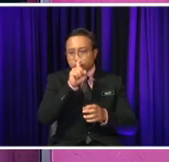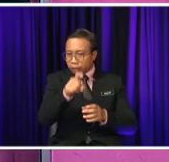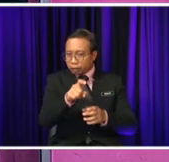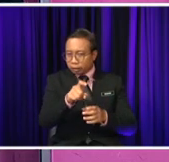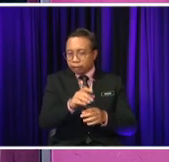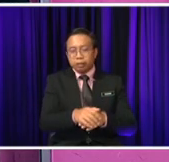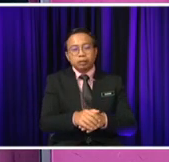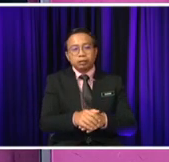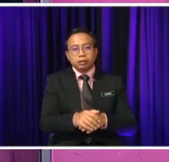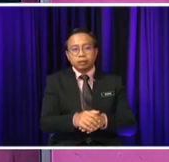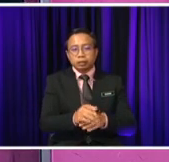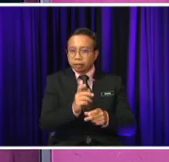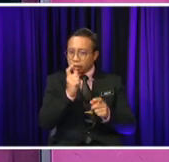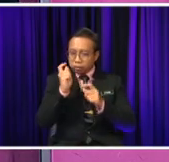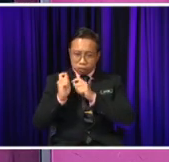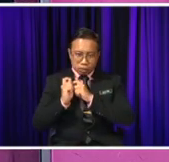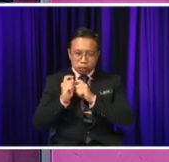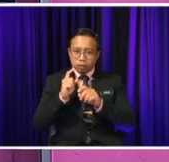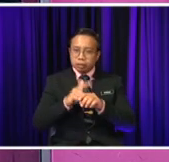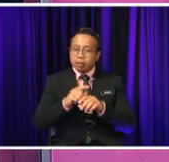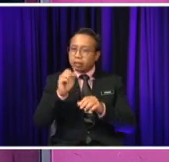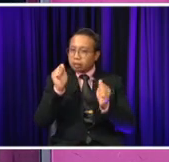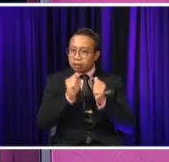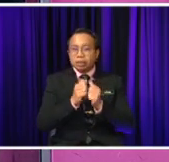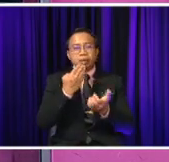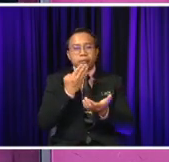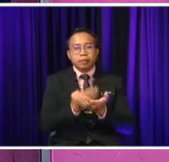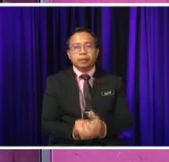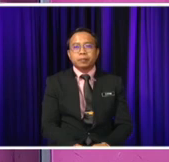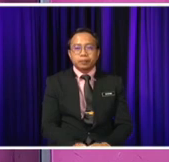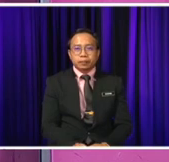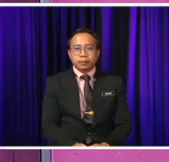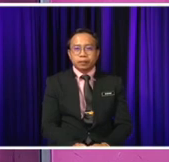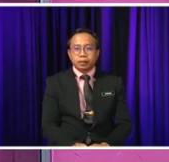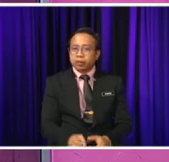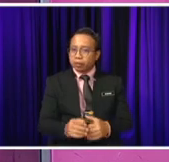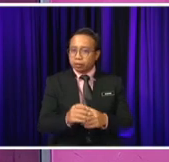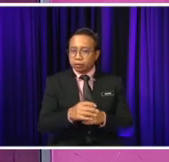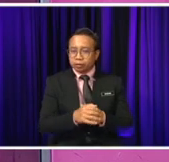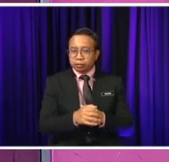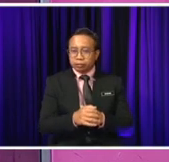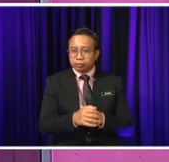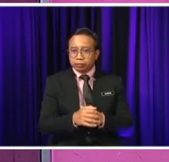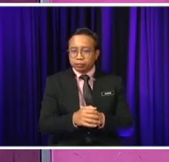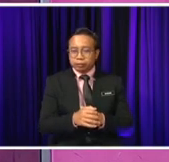baik yang telah diberikan tanggung jawab terhadapnya dengan baik itu amanah betul Insyaallah Alhamdulillah